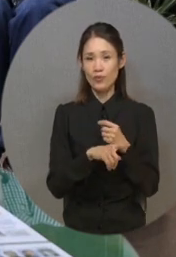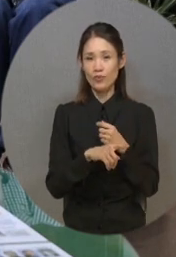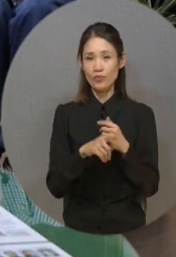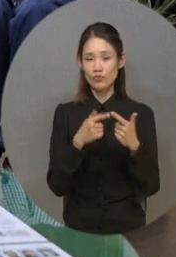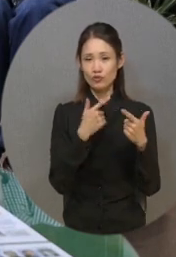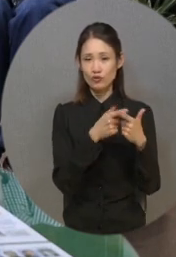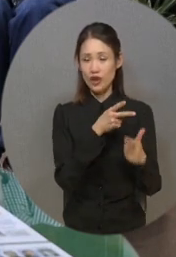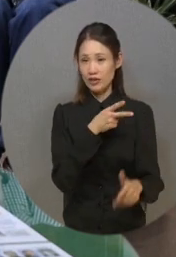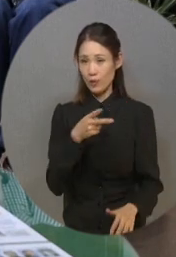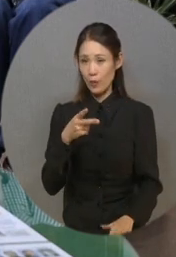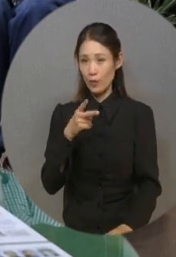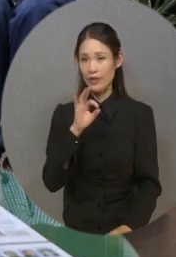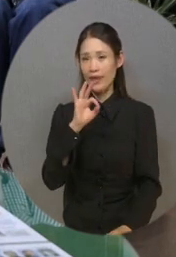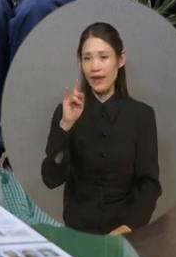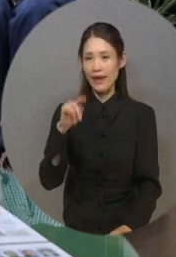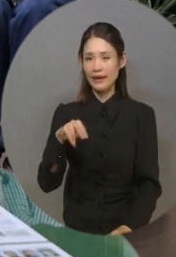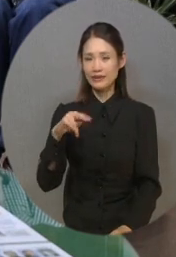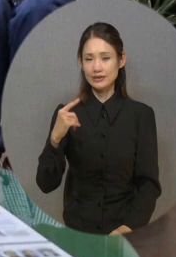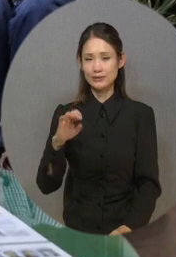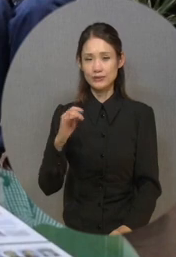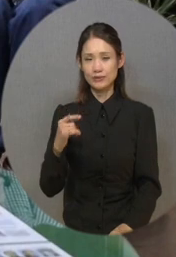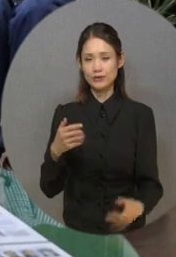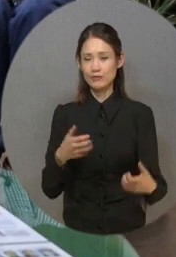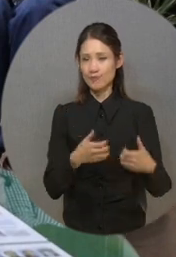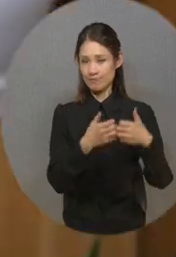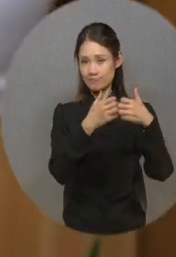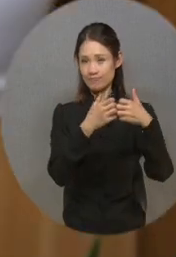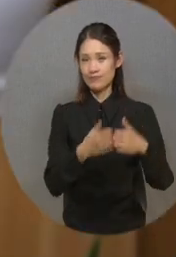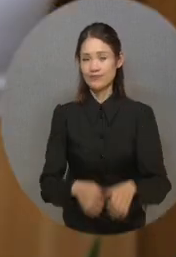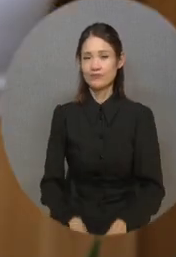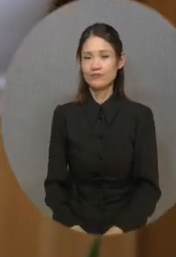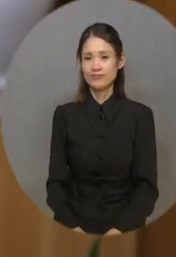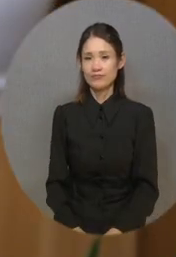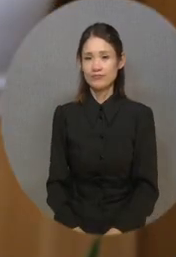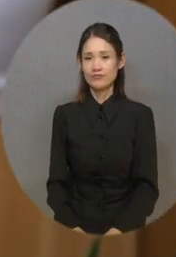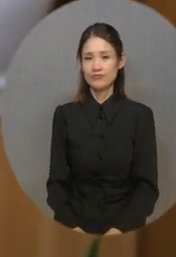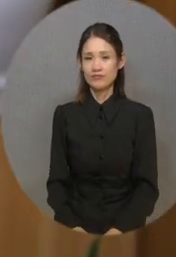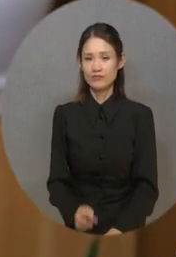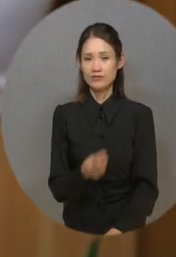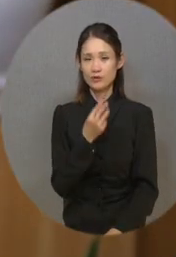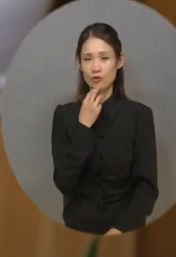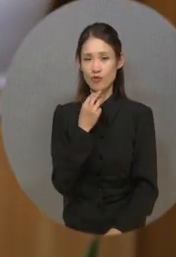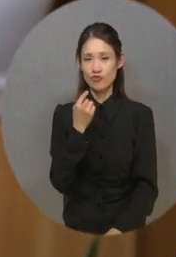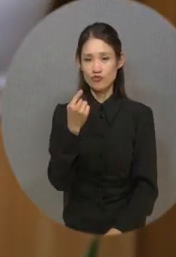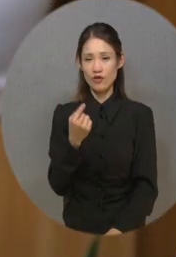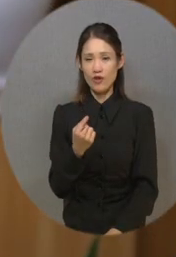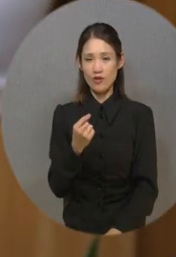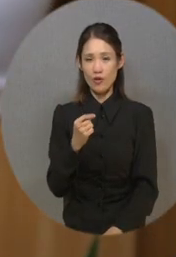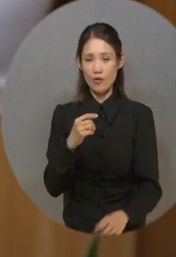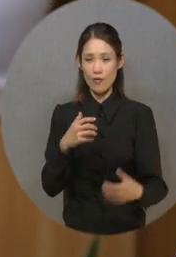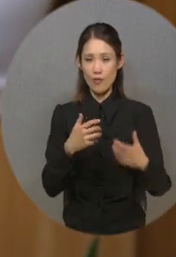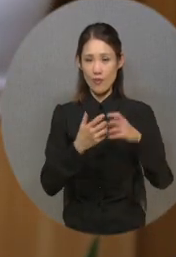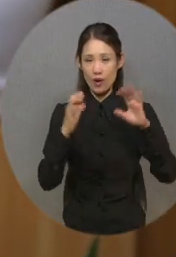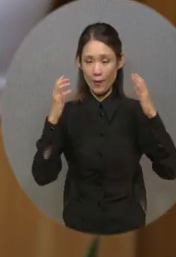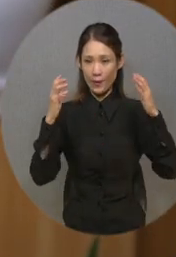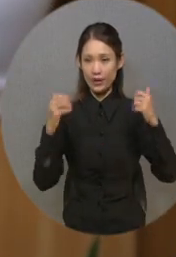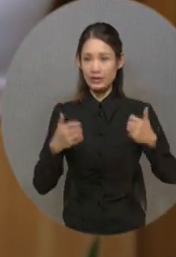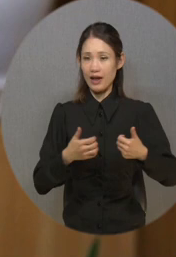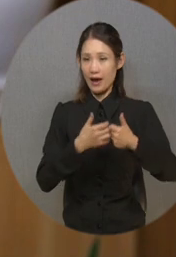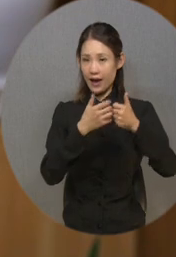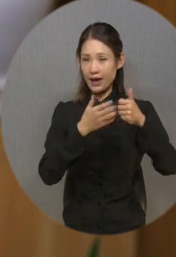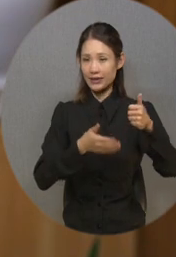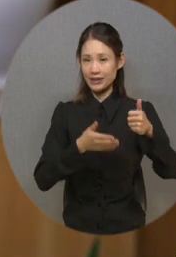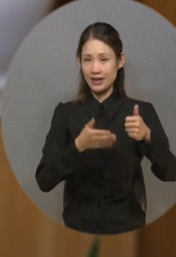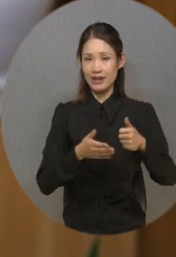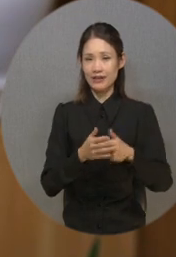자체가 엑스포다라는 걸 그대로 건배사를 한 거거든요. 그걸 서울에서 환영할 때 건배사를 네. 제안을 했는데 제가 어제